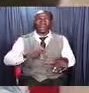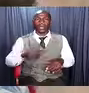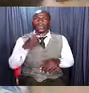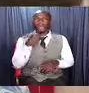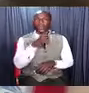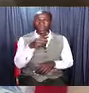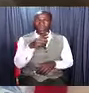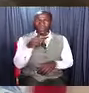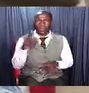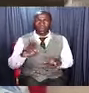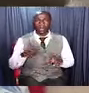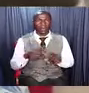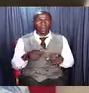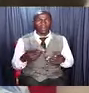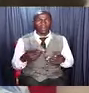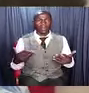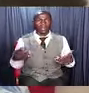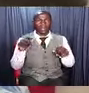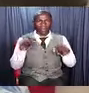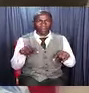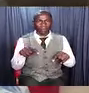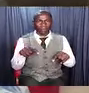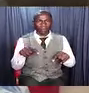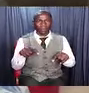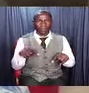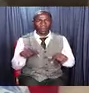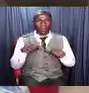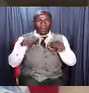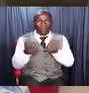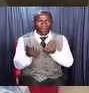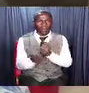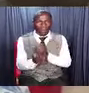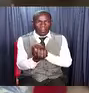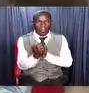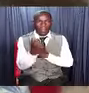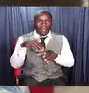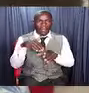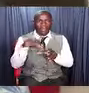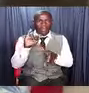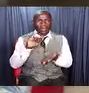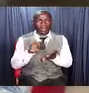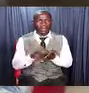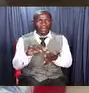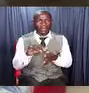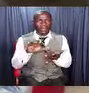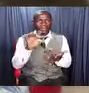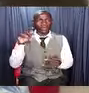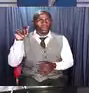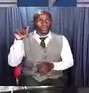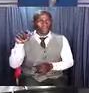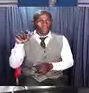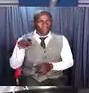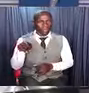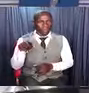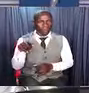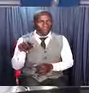nimewaambia. I've told you everything. Sasa therefore mukikaa kwa hayo. So if you abide in that. Anasema nami nimewachagua sasa. And I have now